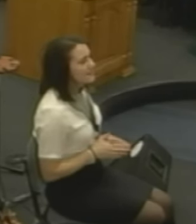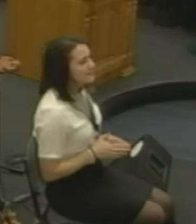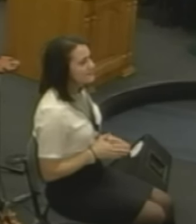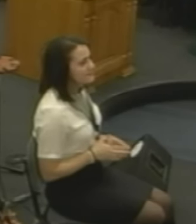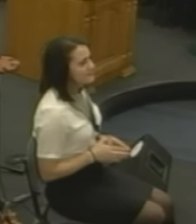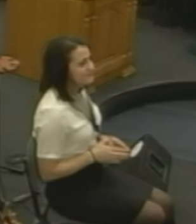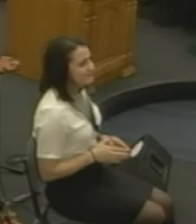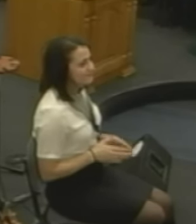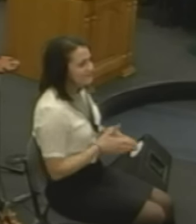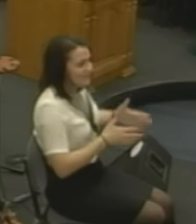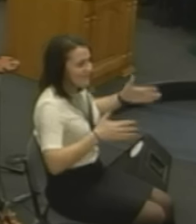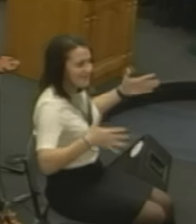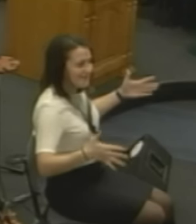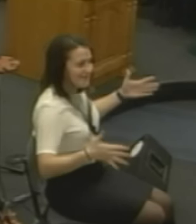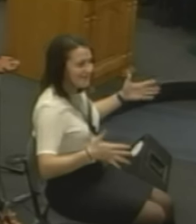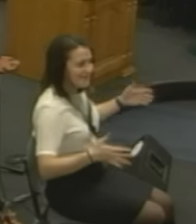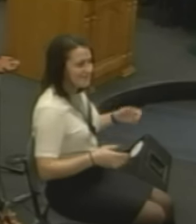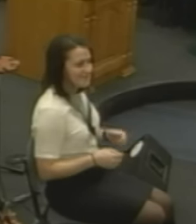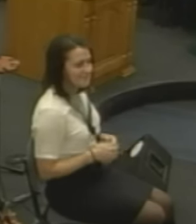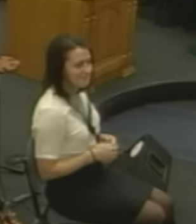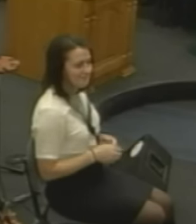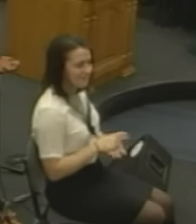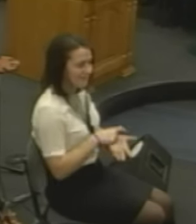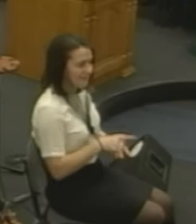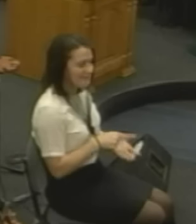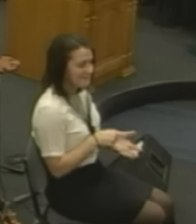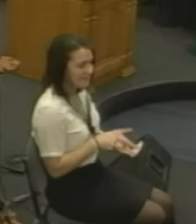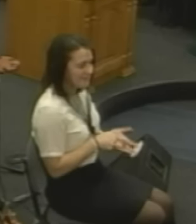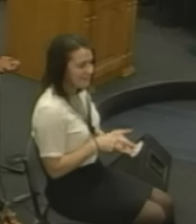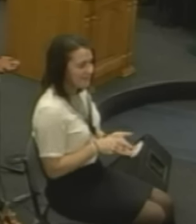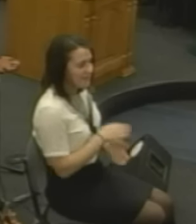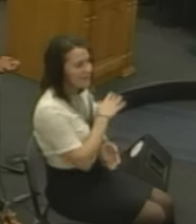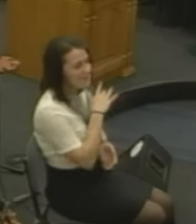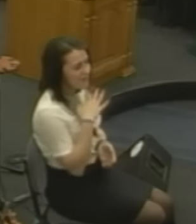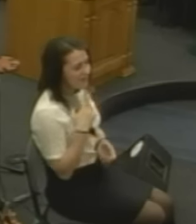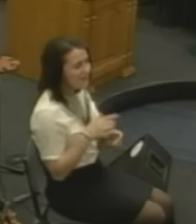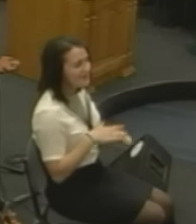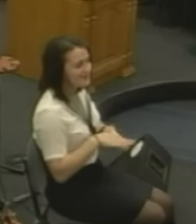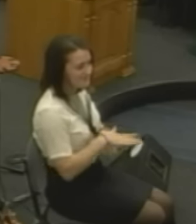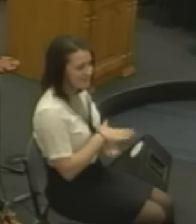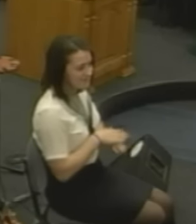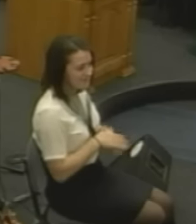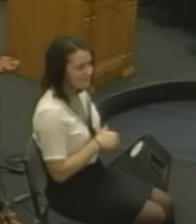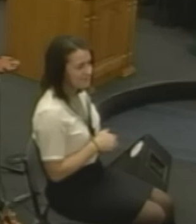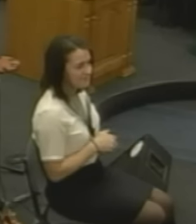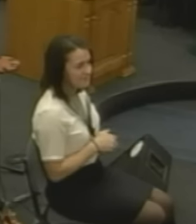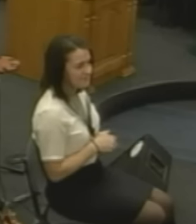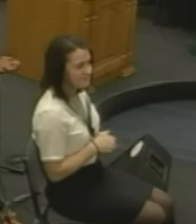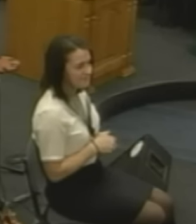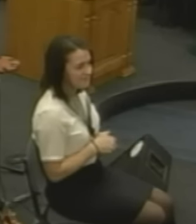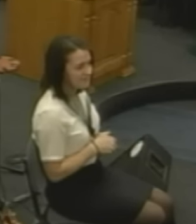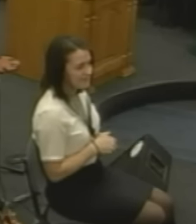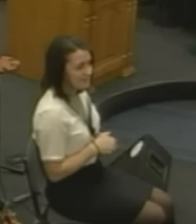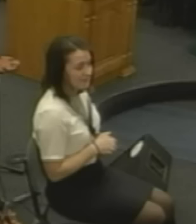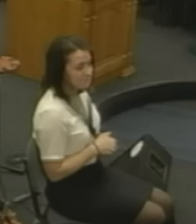зале множество народу. Но странно, звук не долетал, и